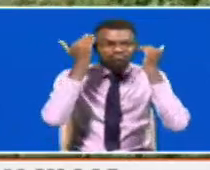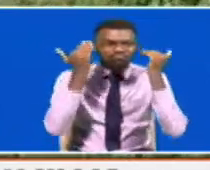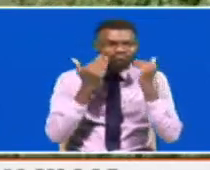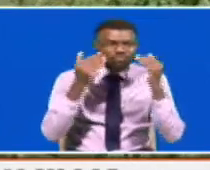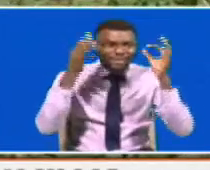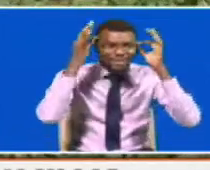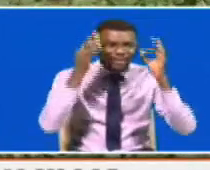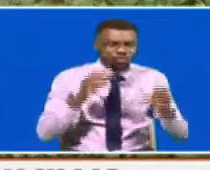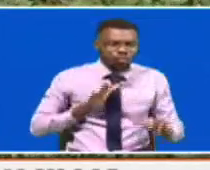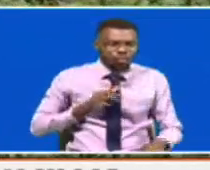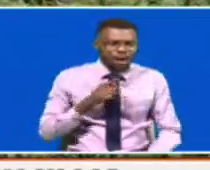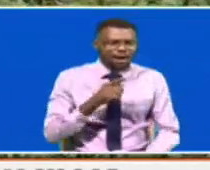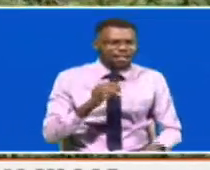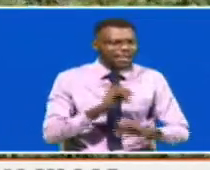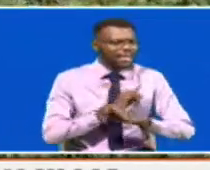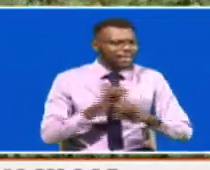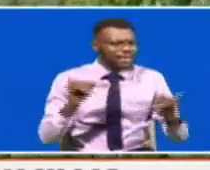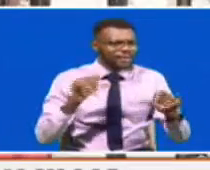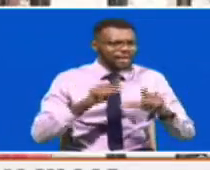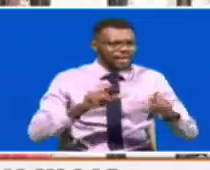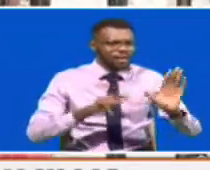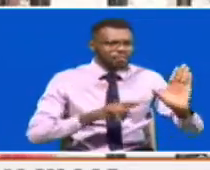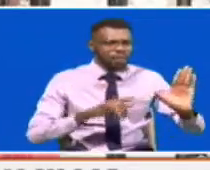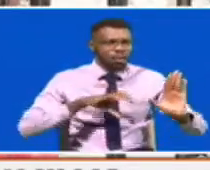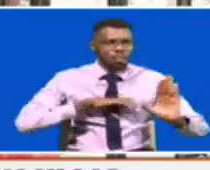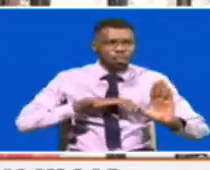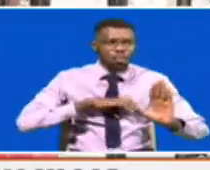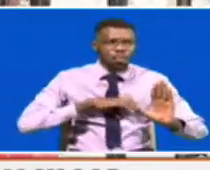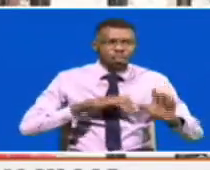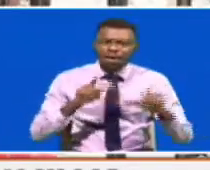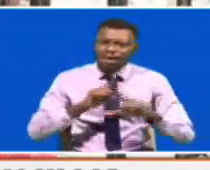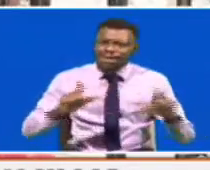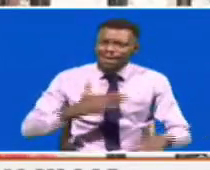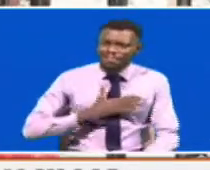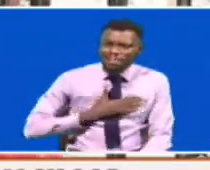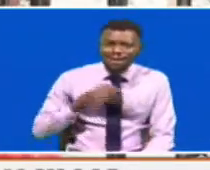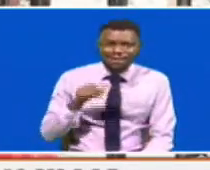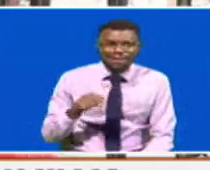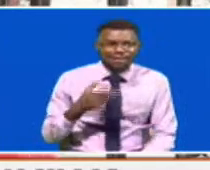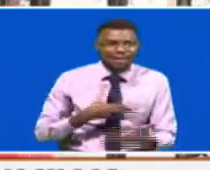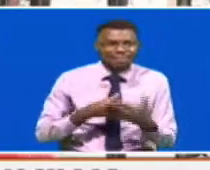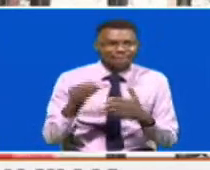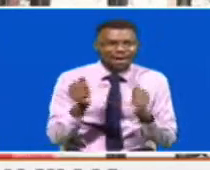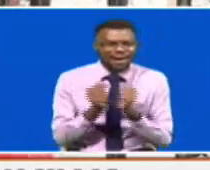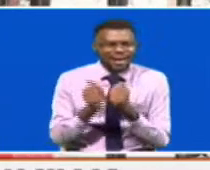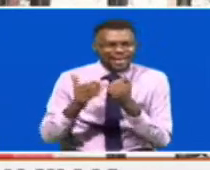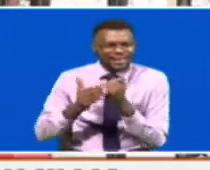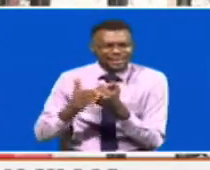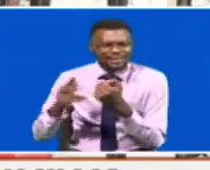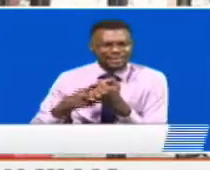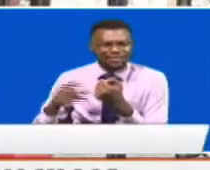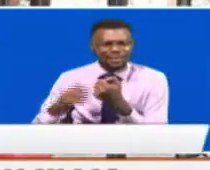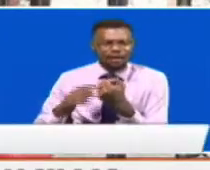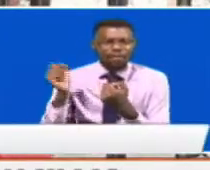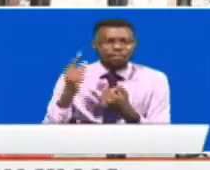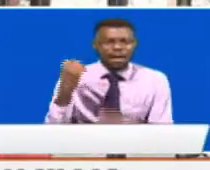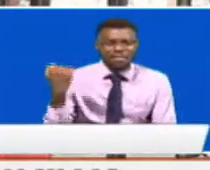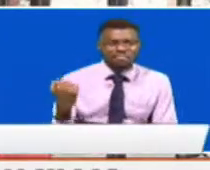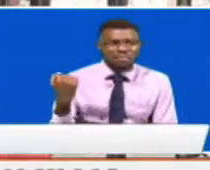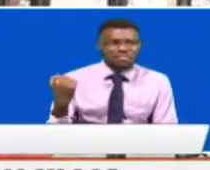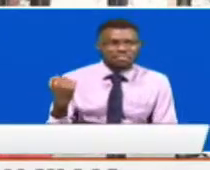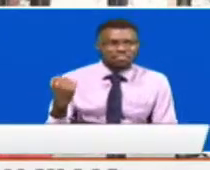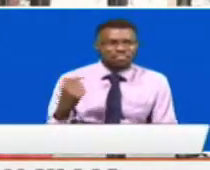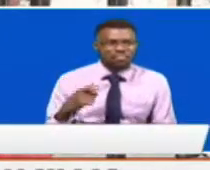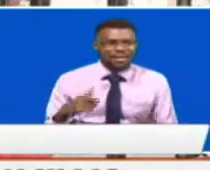kuwa yeye ndiye mmiliki rasmi wa shamba hilo. Na hii saba ni yangu, nilinunua 1976 May.